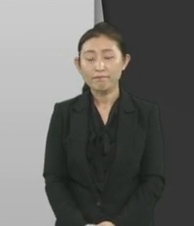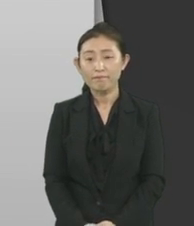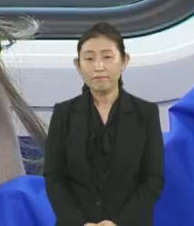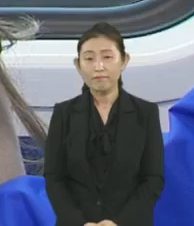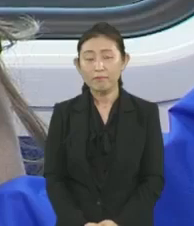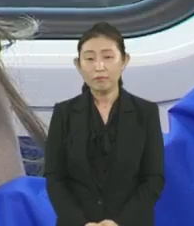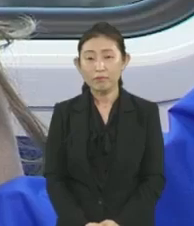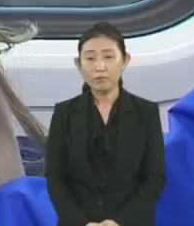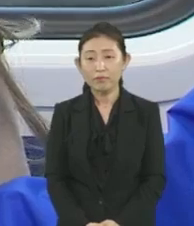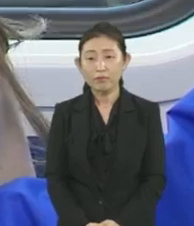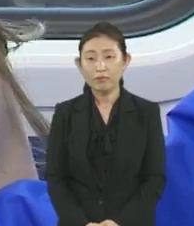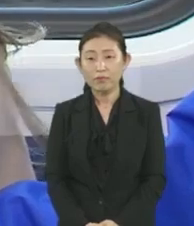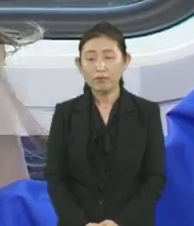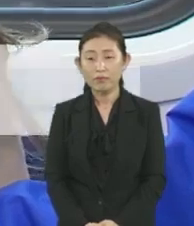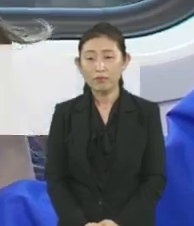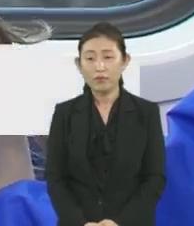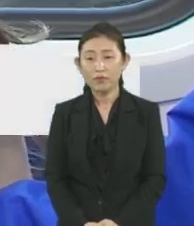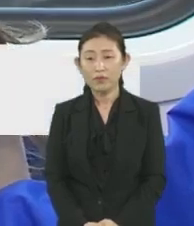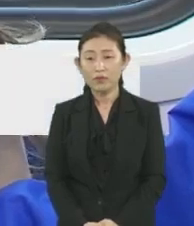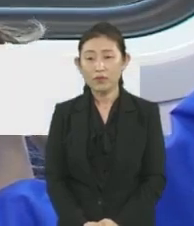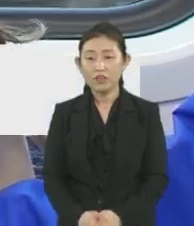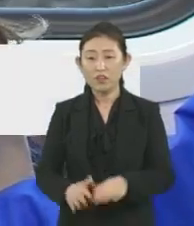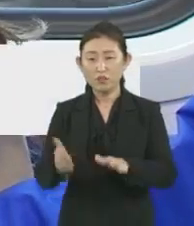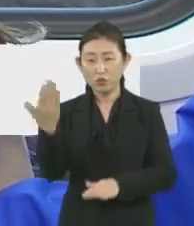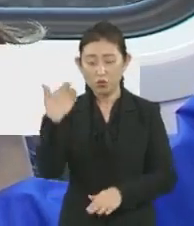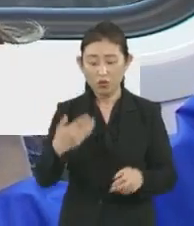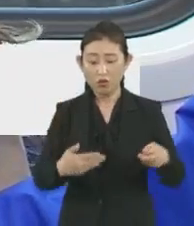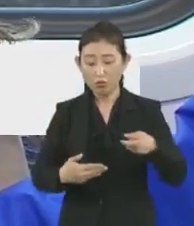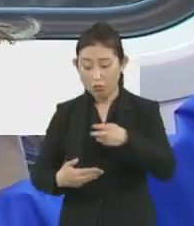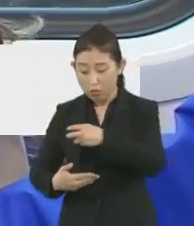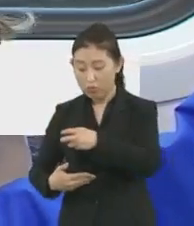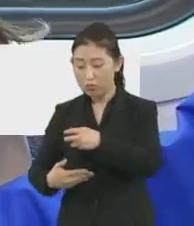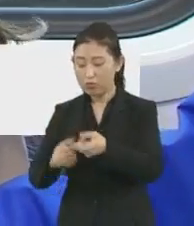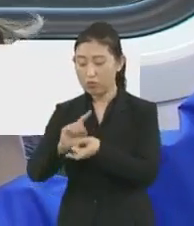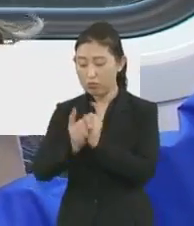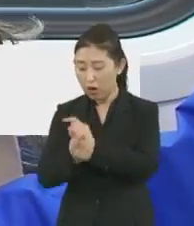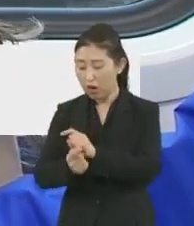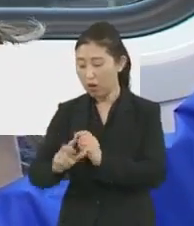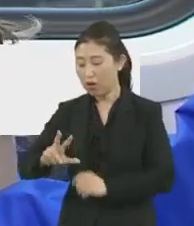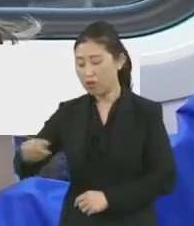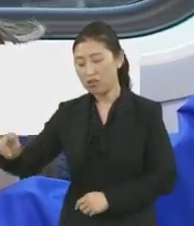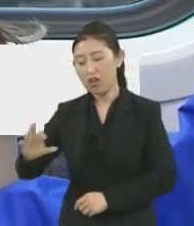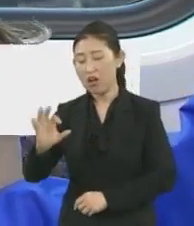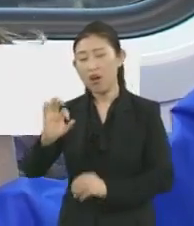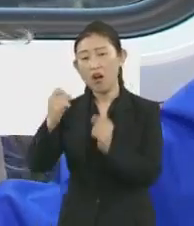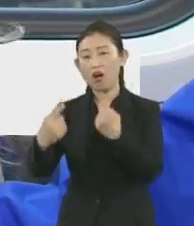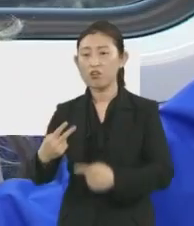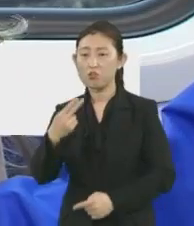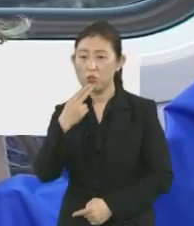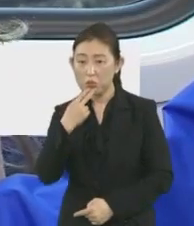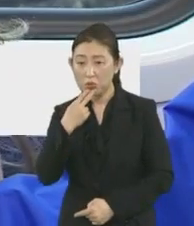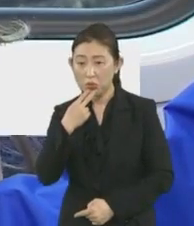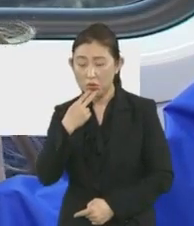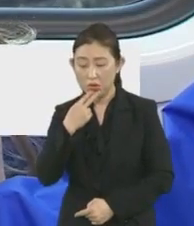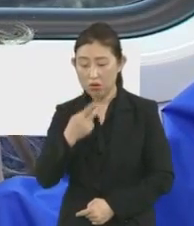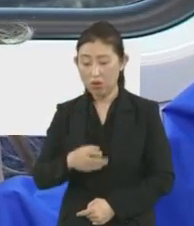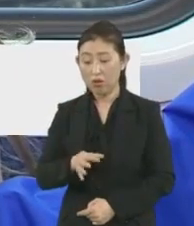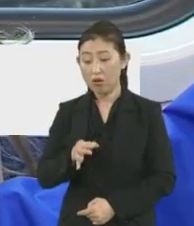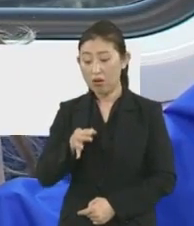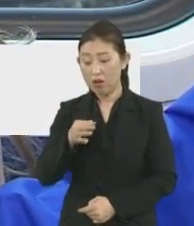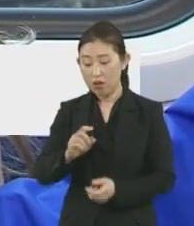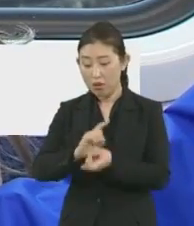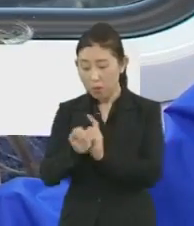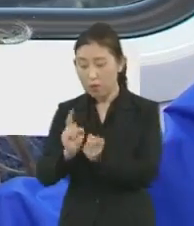됩니다. 환승이 안 되니까 천안에서 평택이나 서울을 다닐 때 요금적인